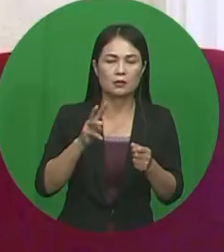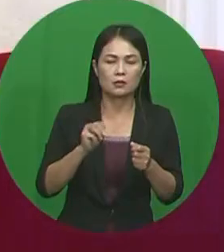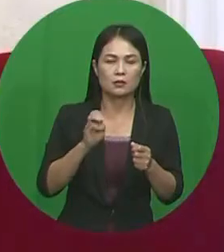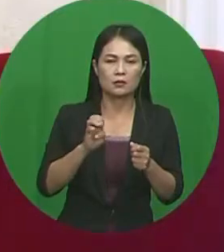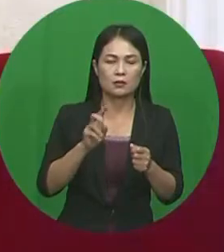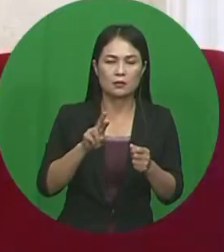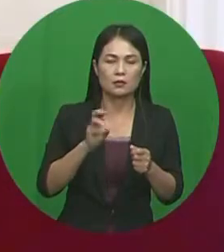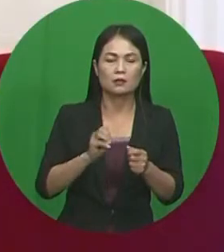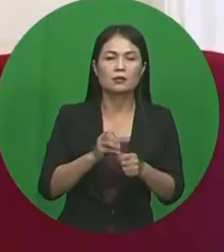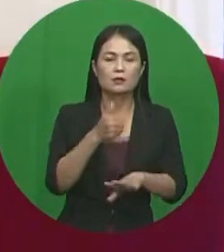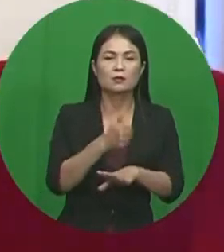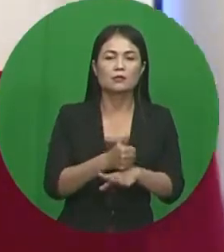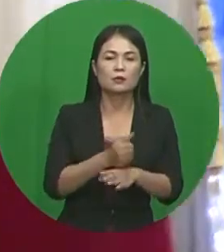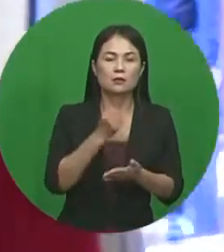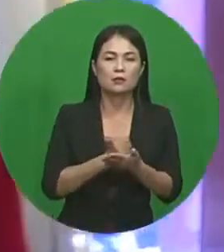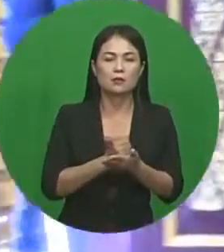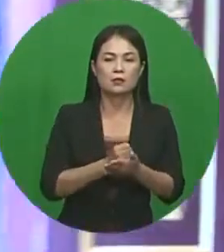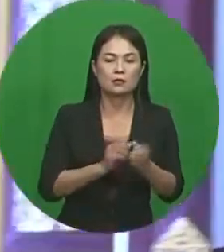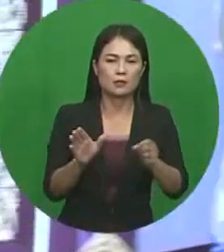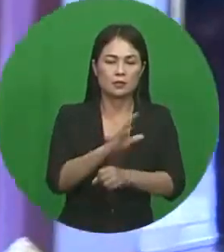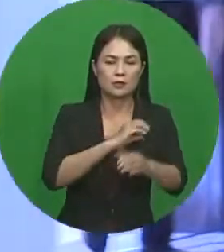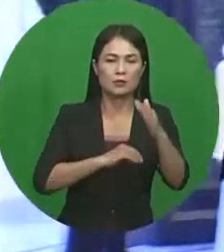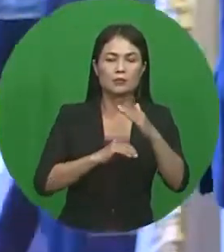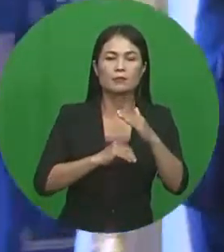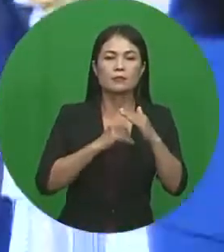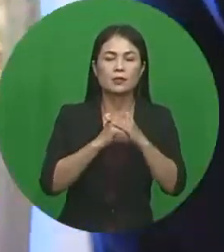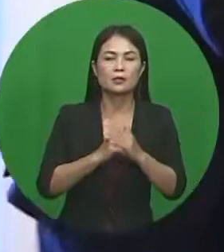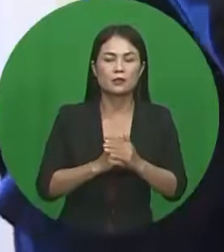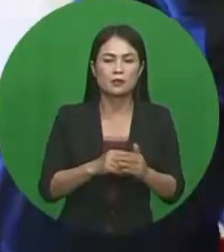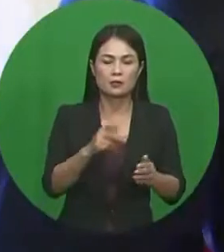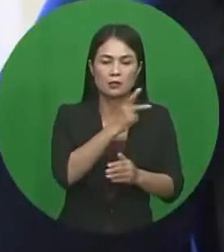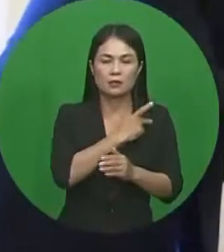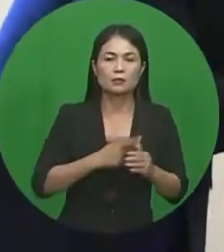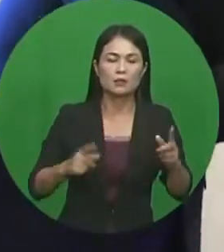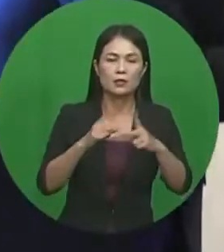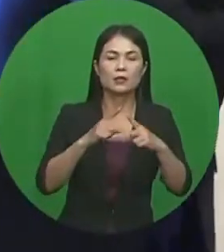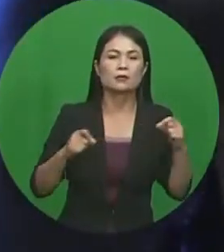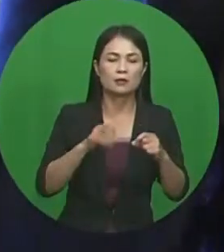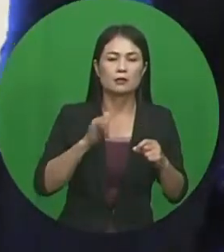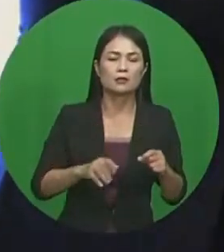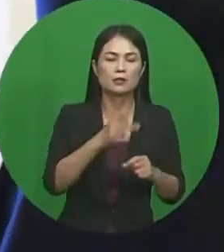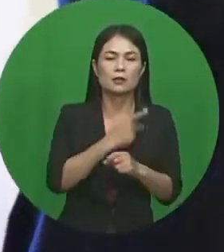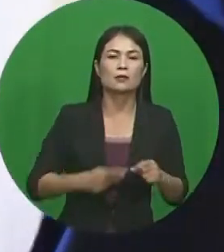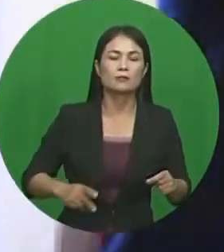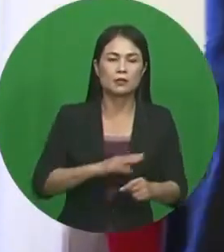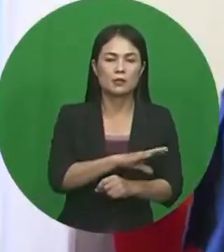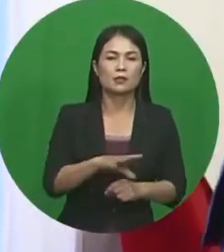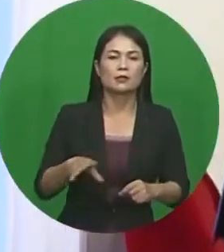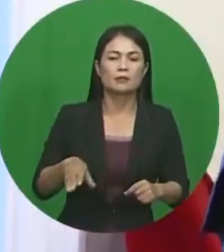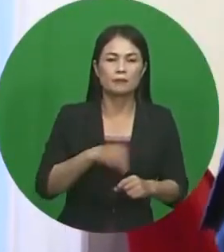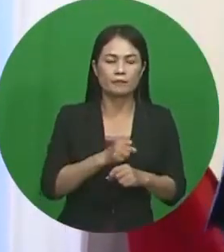ហេរ៉ូអាយកៈរិទ្ធទូតវិសាមញ្ញនិងពេញសមត្ថភាពរបស់ប្រទេសជប៉ុនប្រចាំព្រះរាជាណាចក្រកម្ពុ